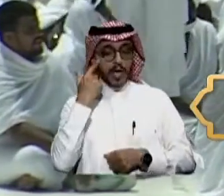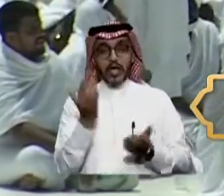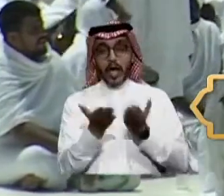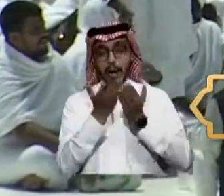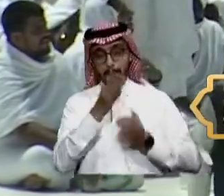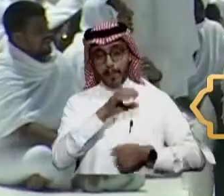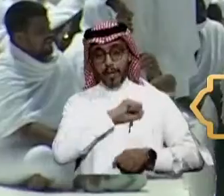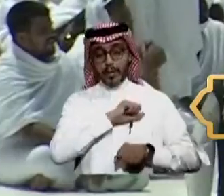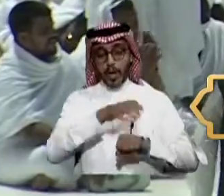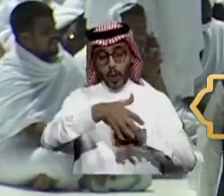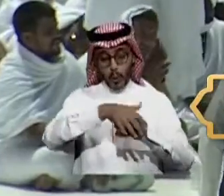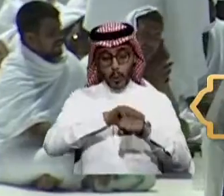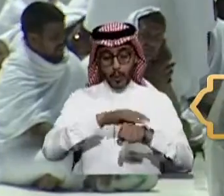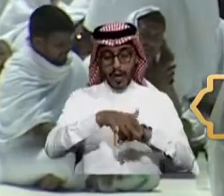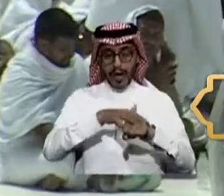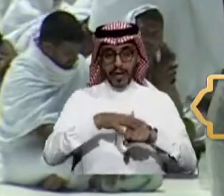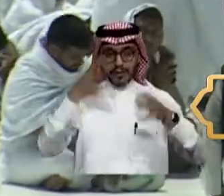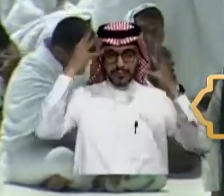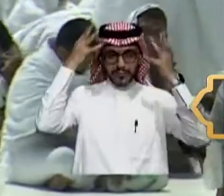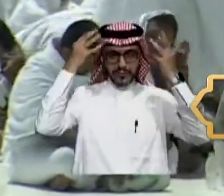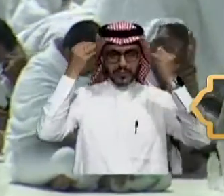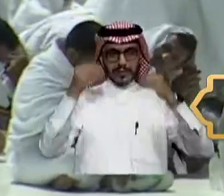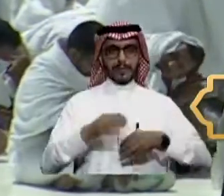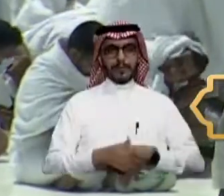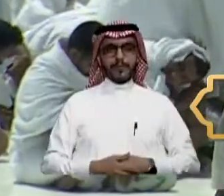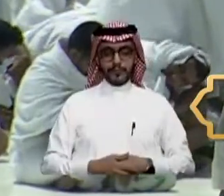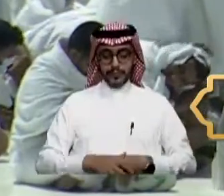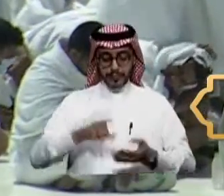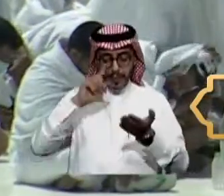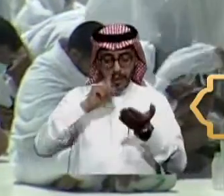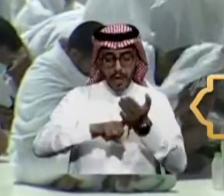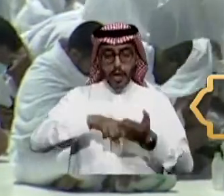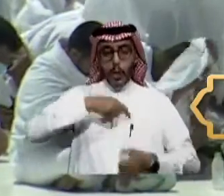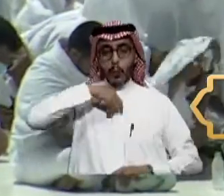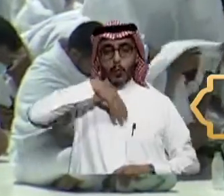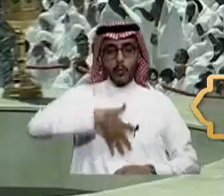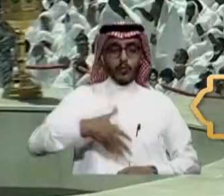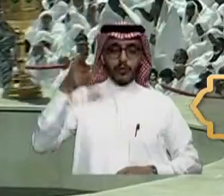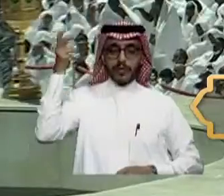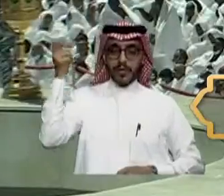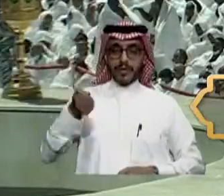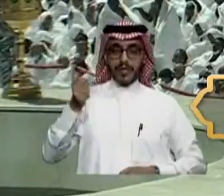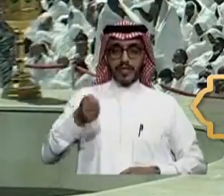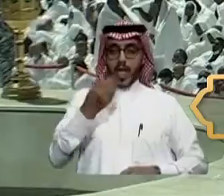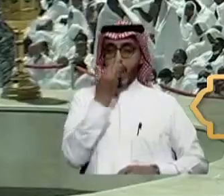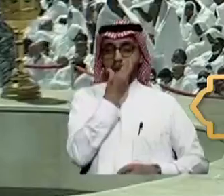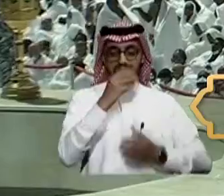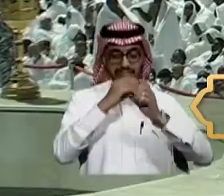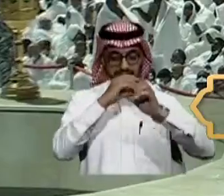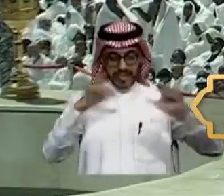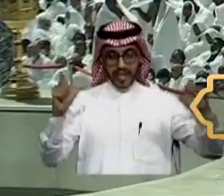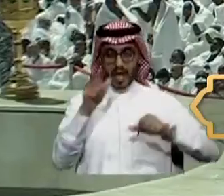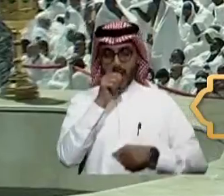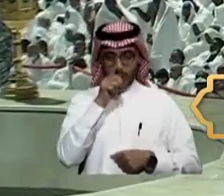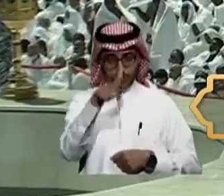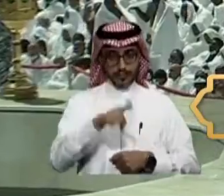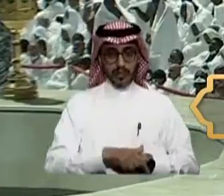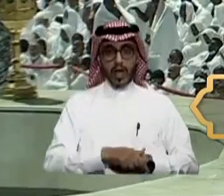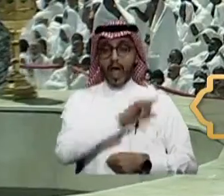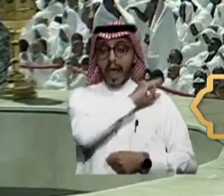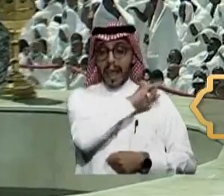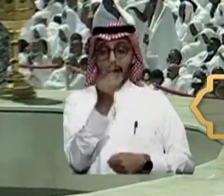عن ابي هريره رضي الله عنه ان رسول الله صلى الله عليه وسلم قال